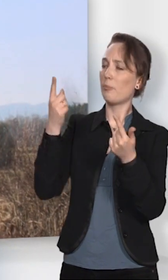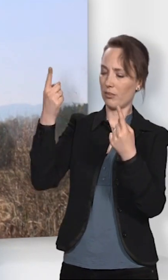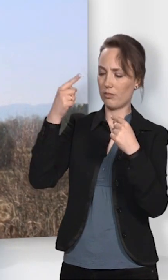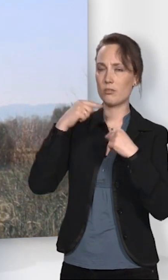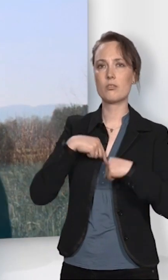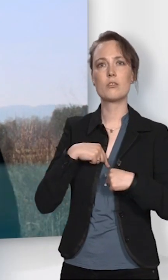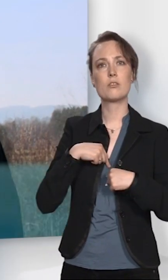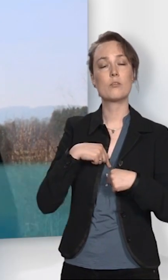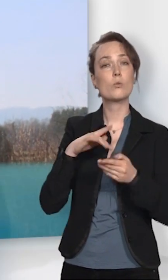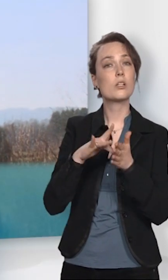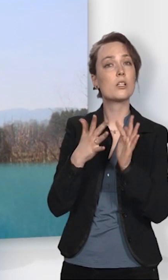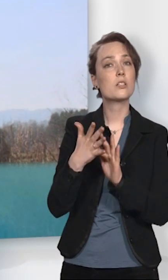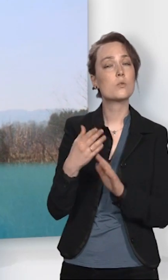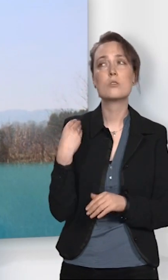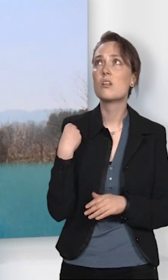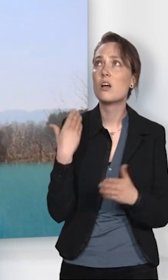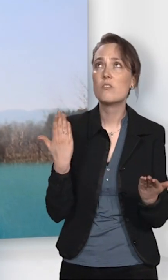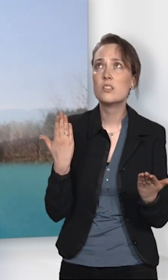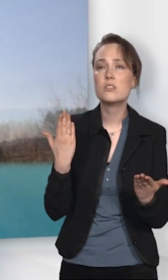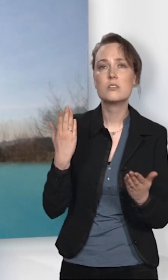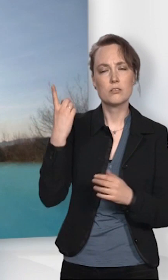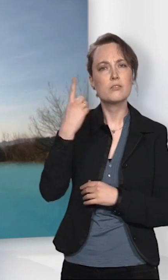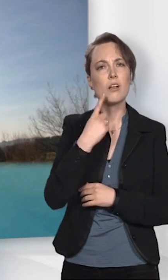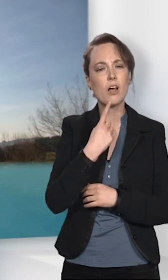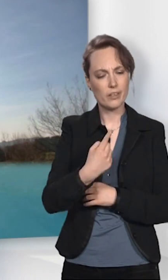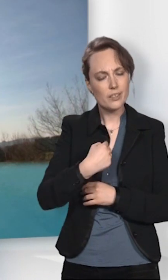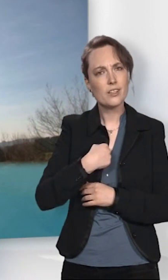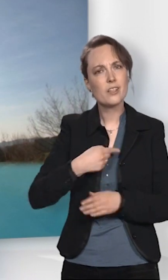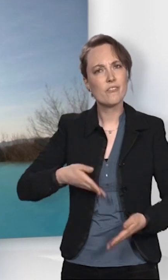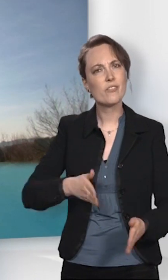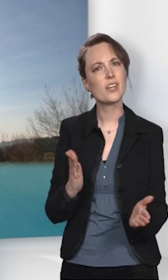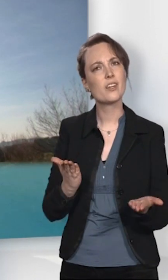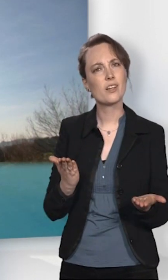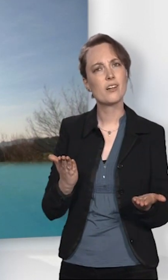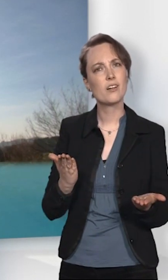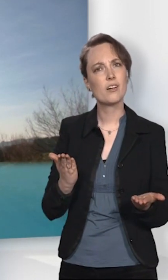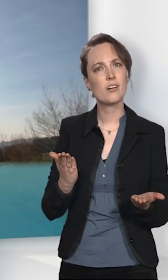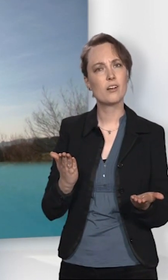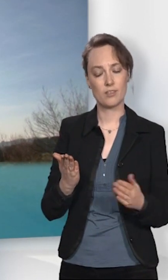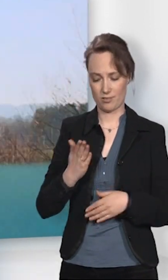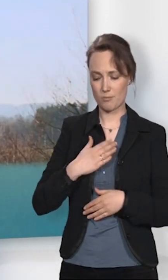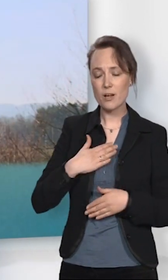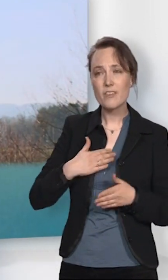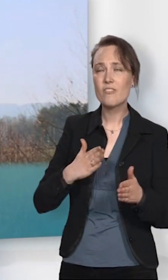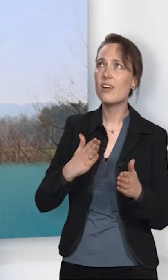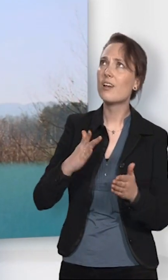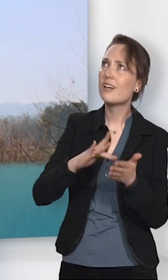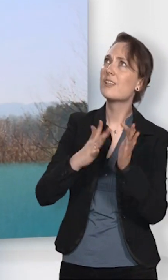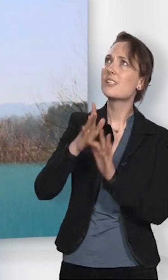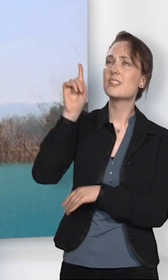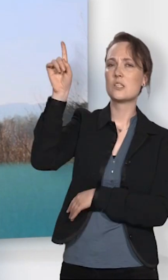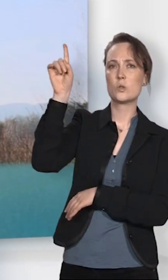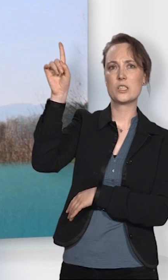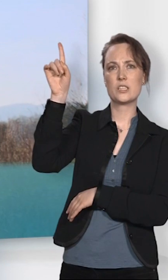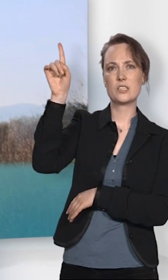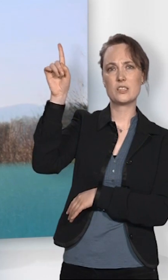Und dieser Christus hat gesagt, ich bin der Weg. Mein Weg ist Christus. Nichts von